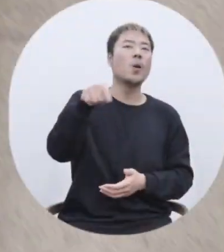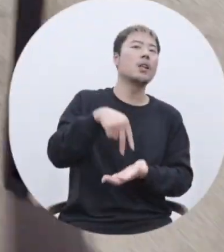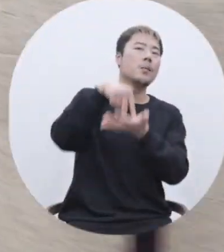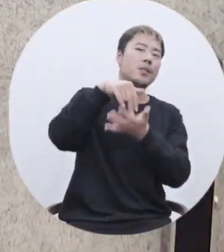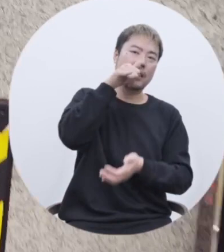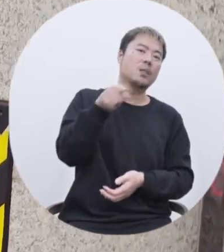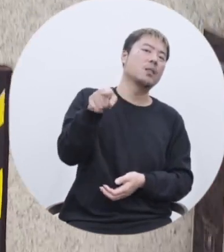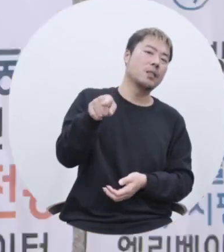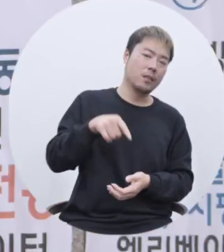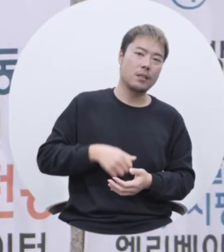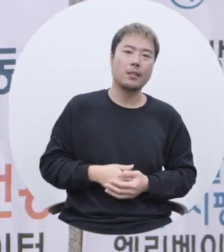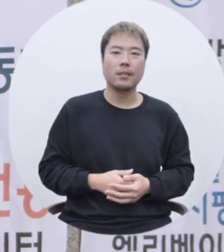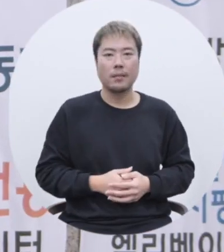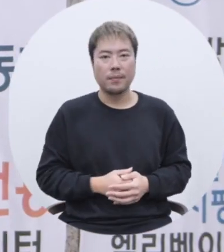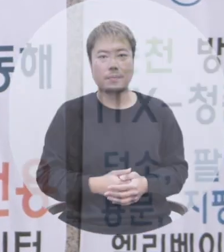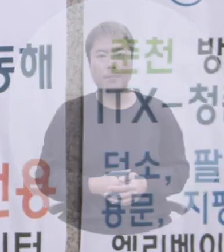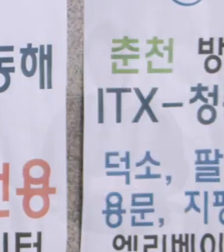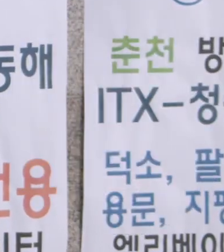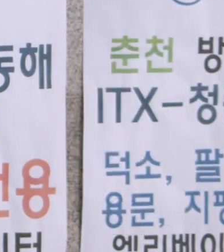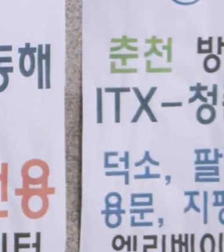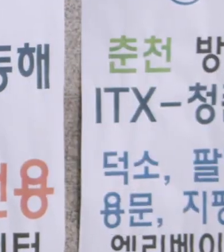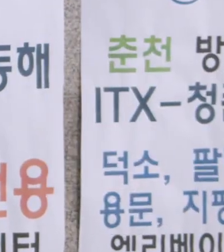네, 여기 엘리베이터가 있어요, 맞아.